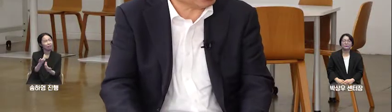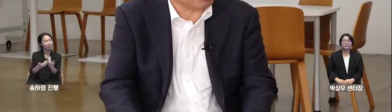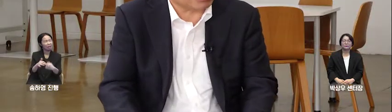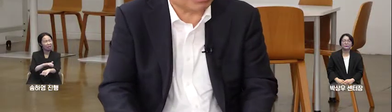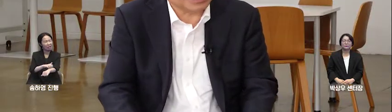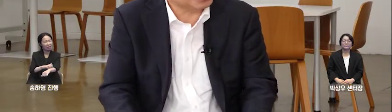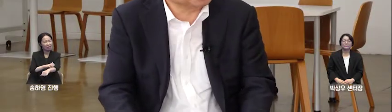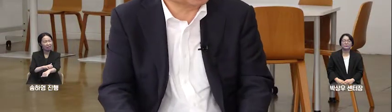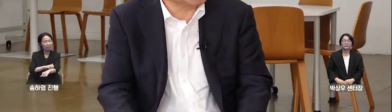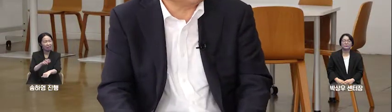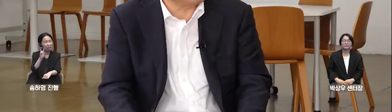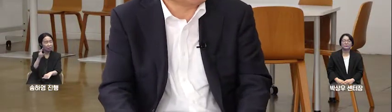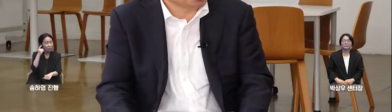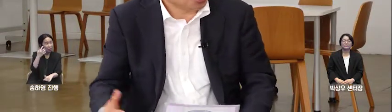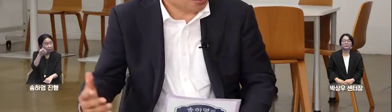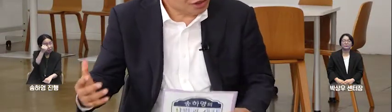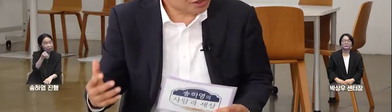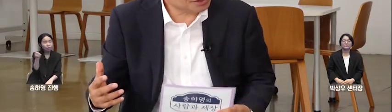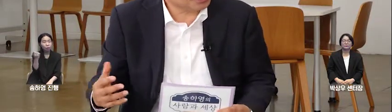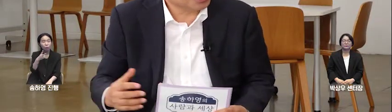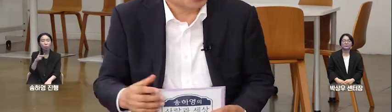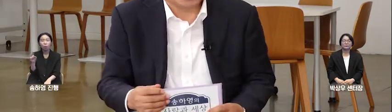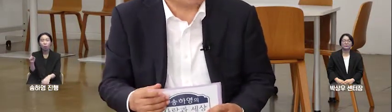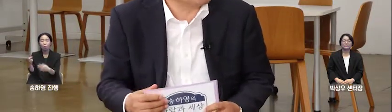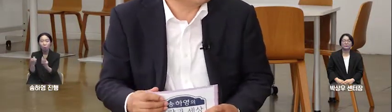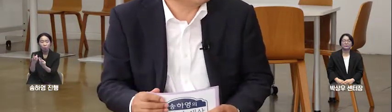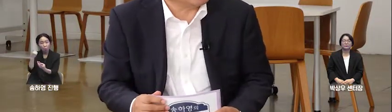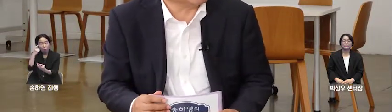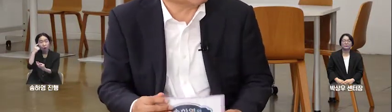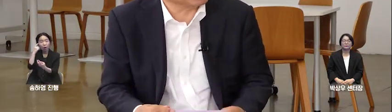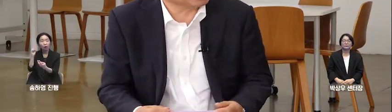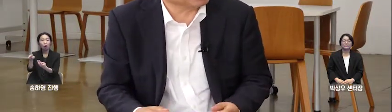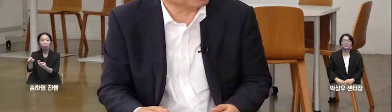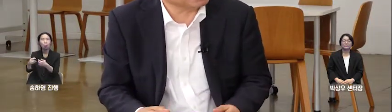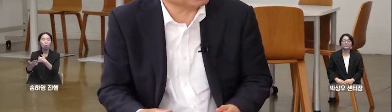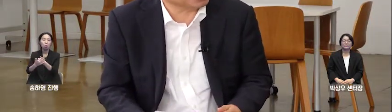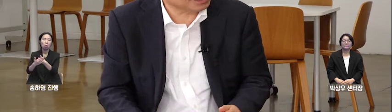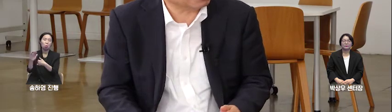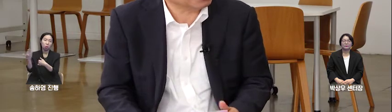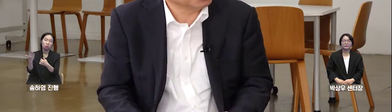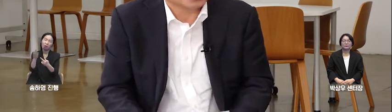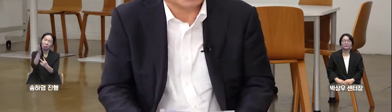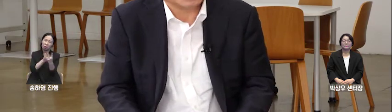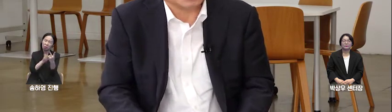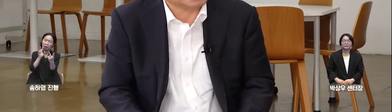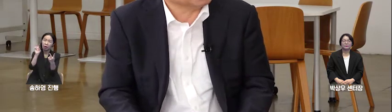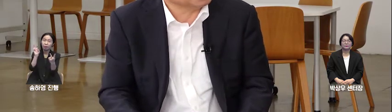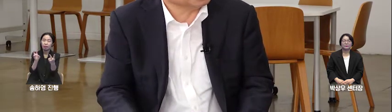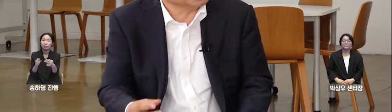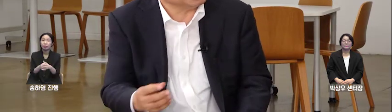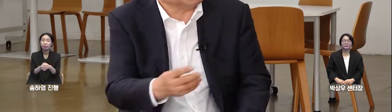불편할 것 같기도 하고 어떻게 생각하면 굉장히 큰 도움을 받는 것 같기도 하고 그럴 것 같아요.